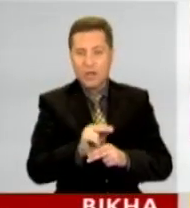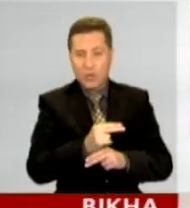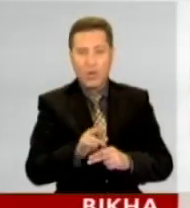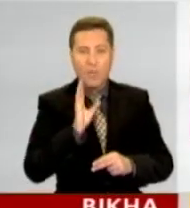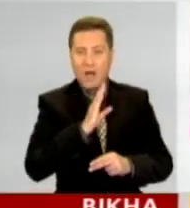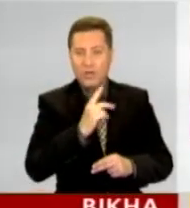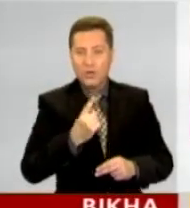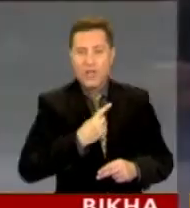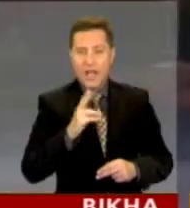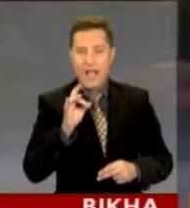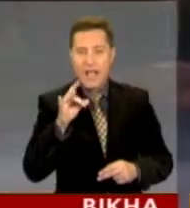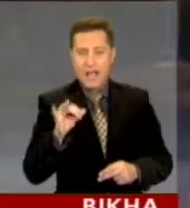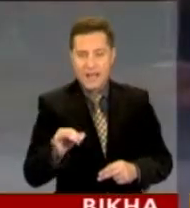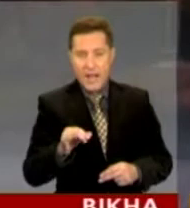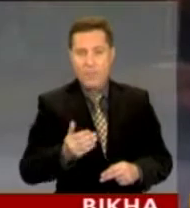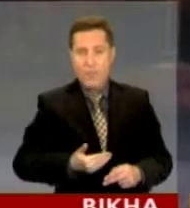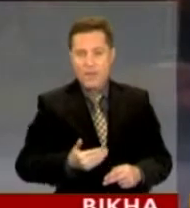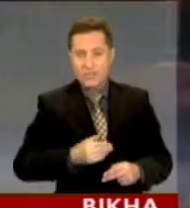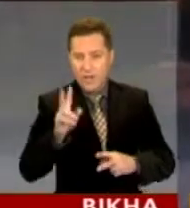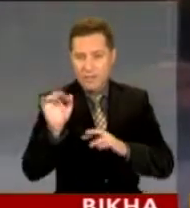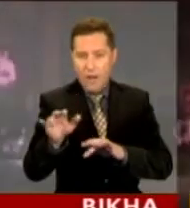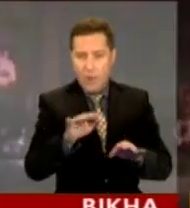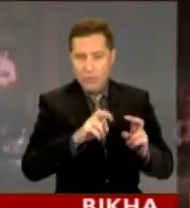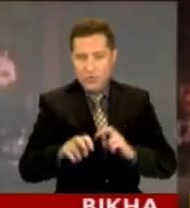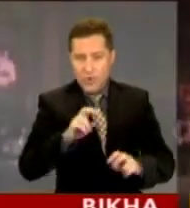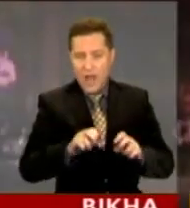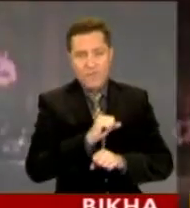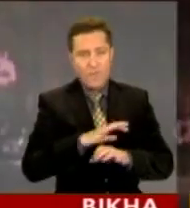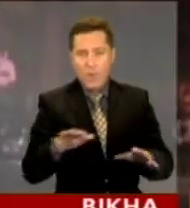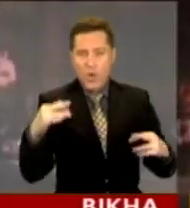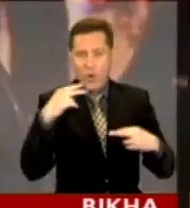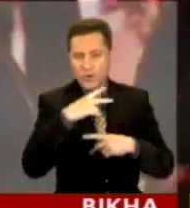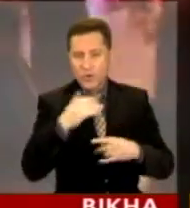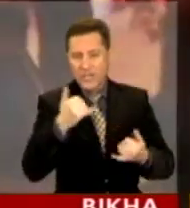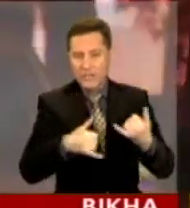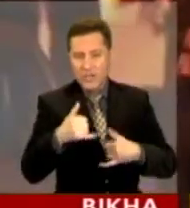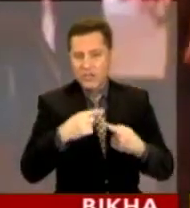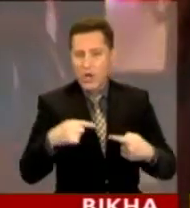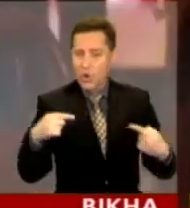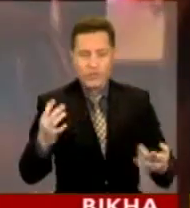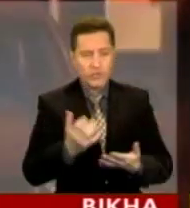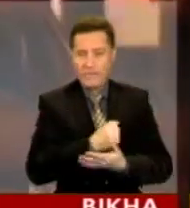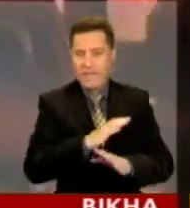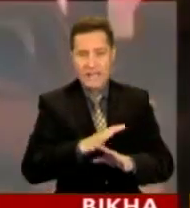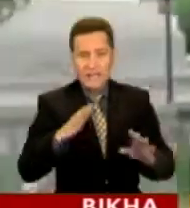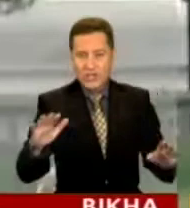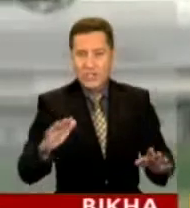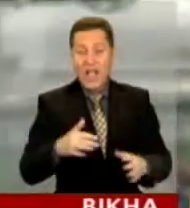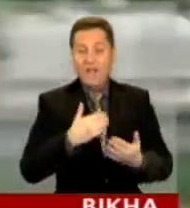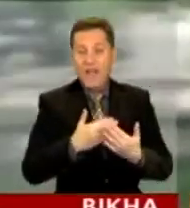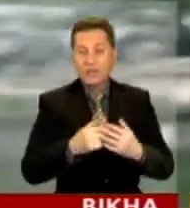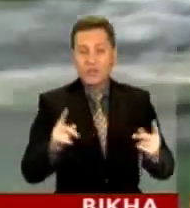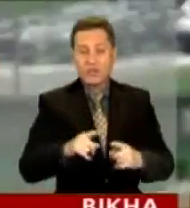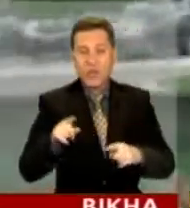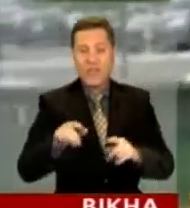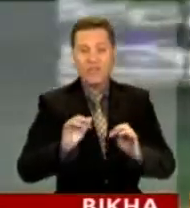Міріам Керрі. Помешкання вбитої жінки обшукали. Ані вибухівки, ані отруйних хімічних речовин там не знайшли. Версію про те, що її